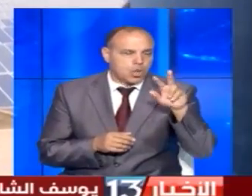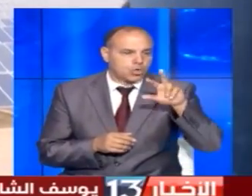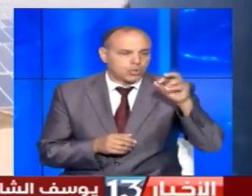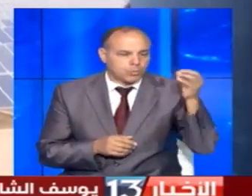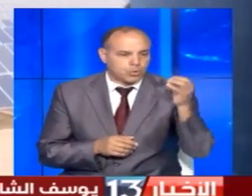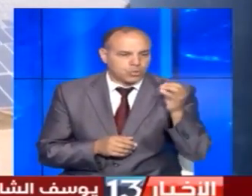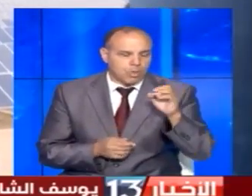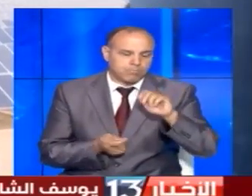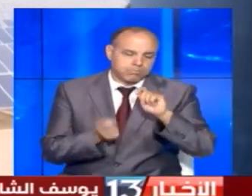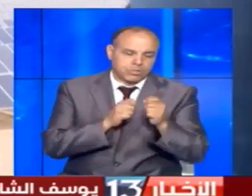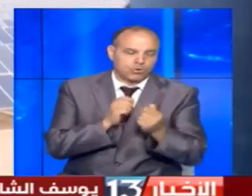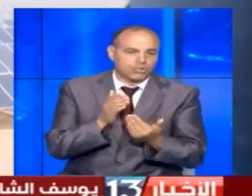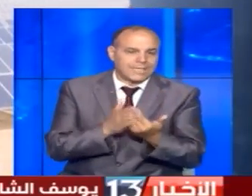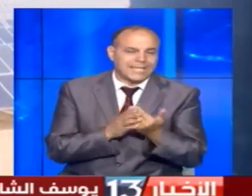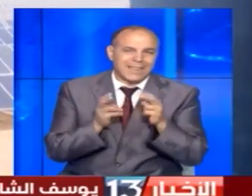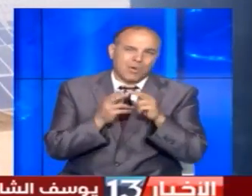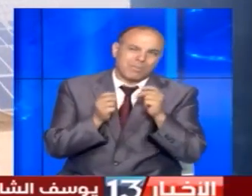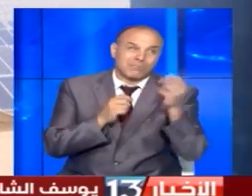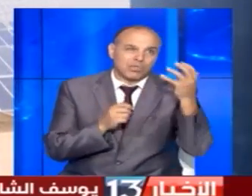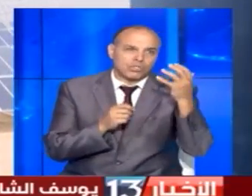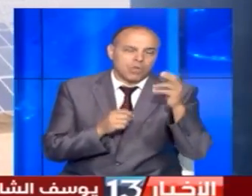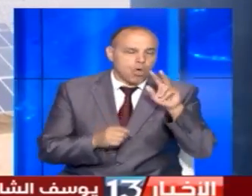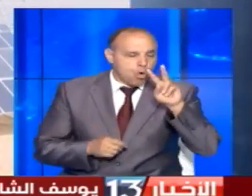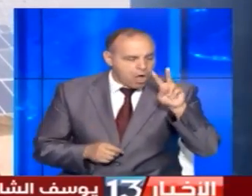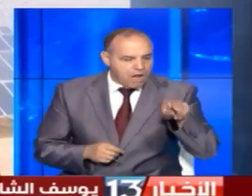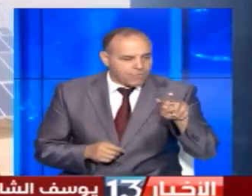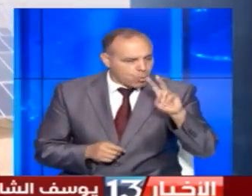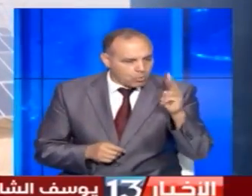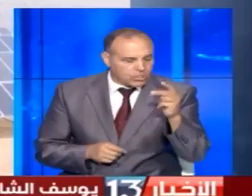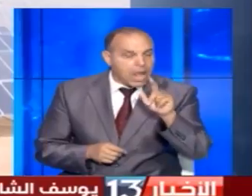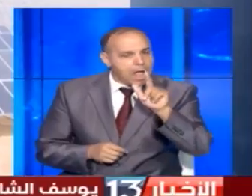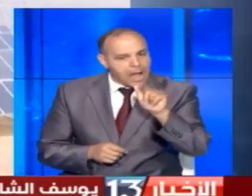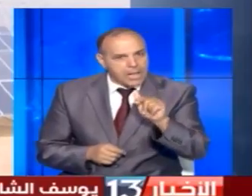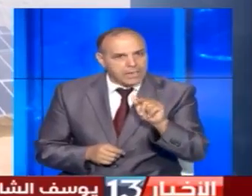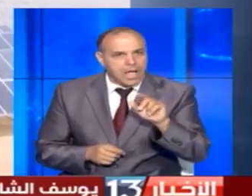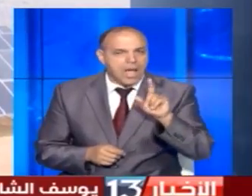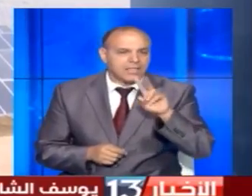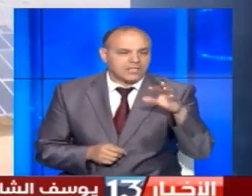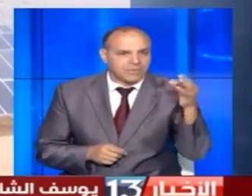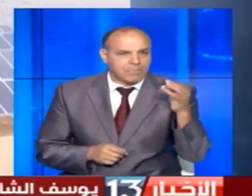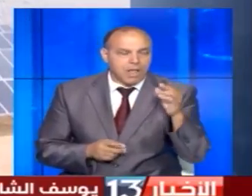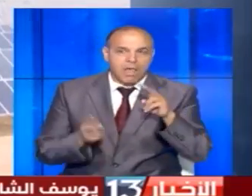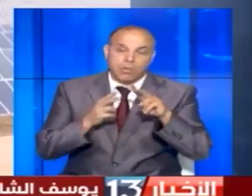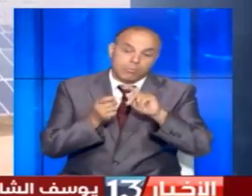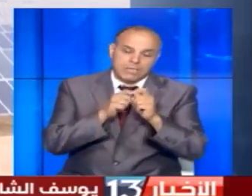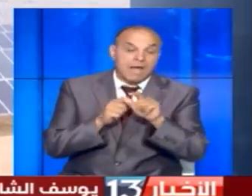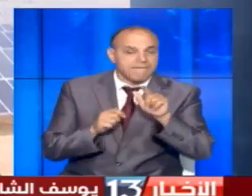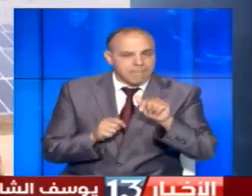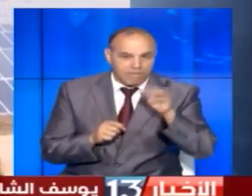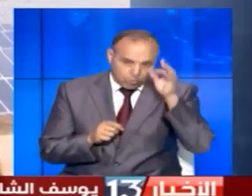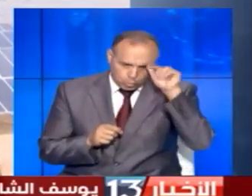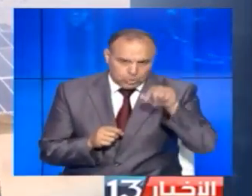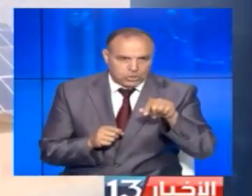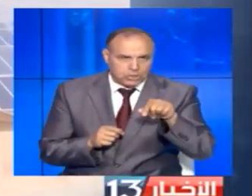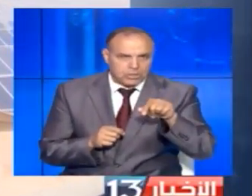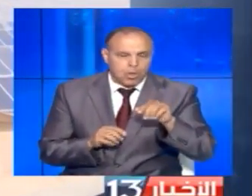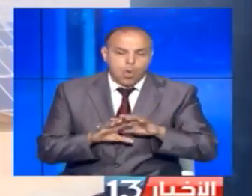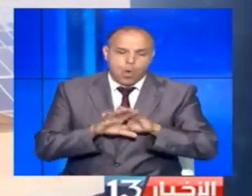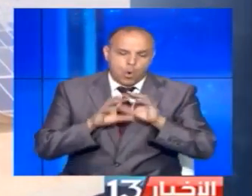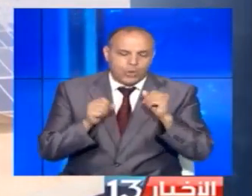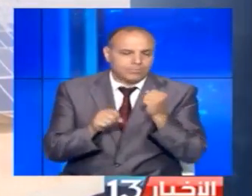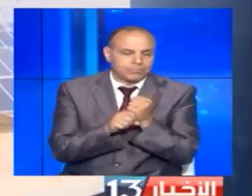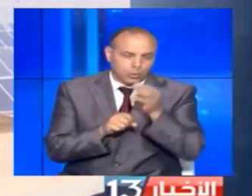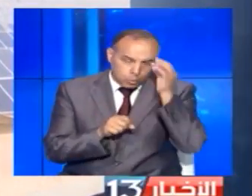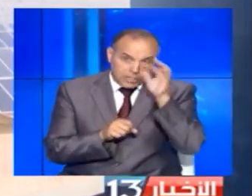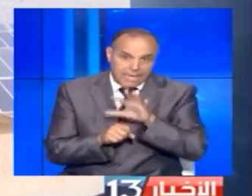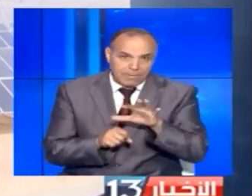الطاقات المتجددة، وإن شاء الله في 2021 يكون عنا 12% من الطاقات المتجددة في مجمع الانتاج